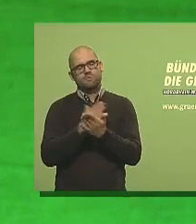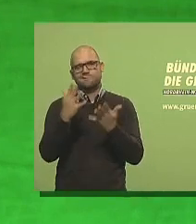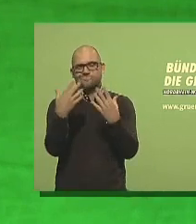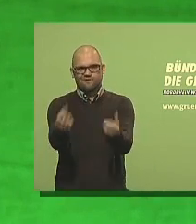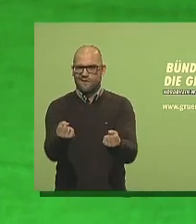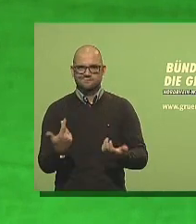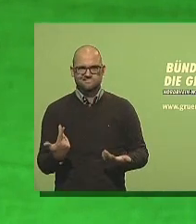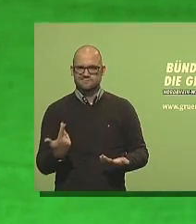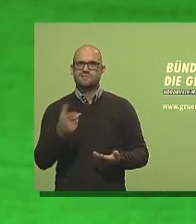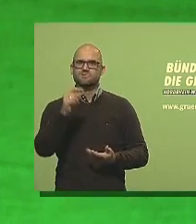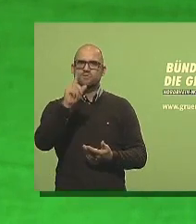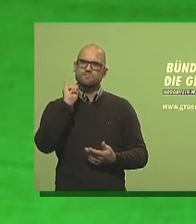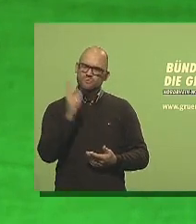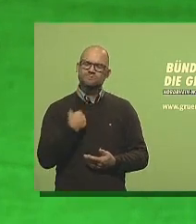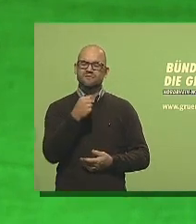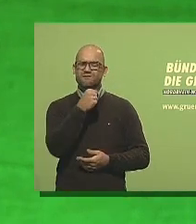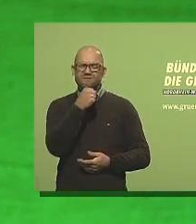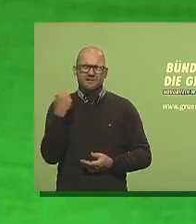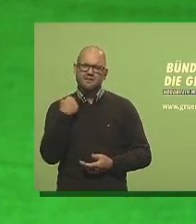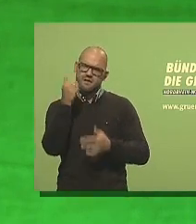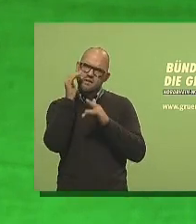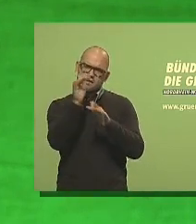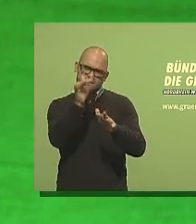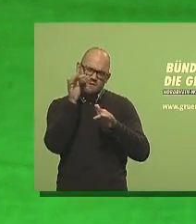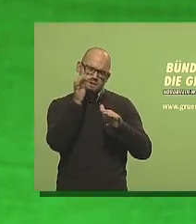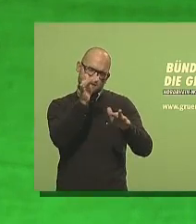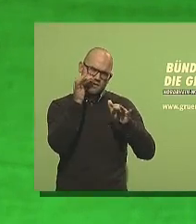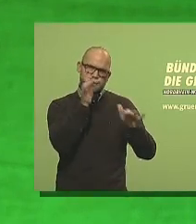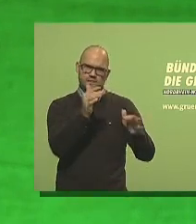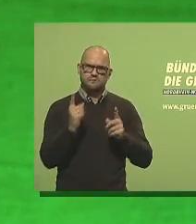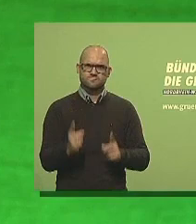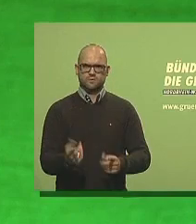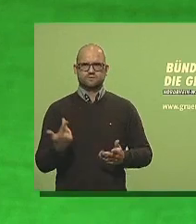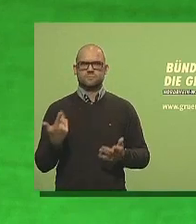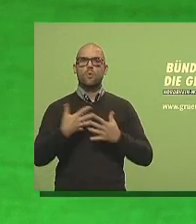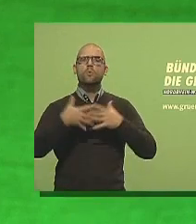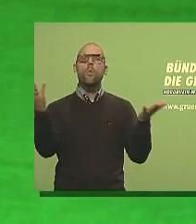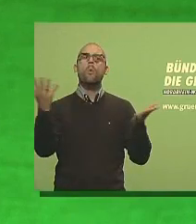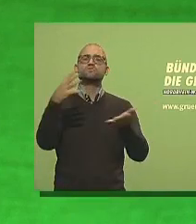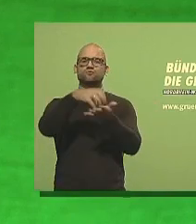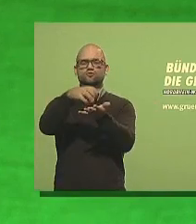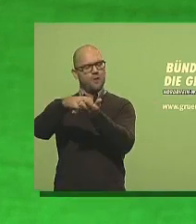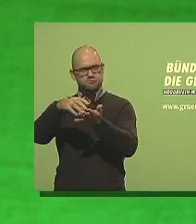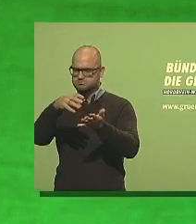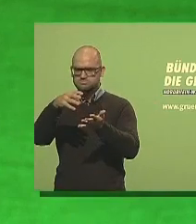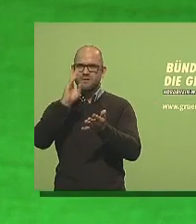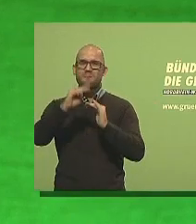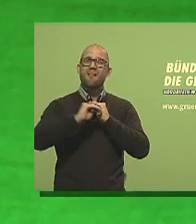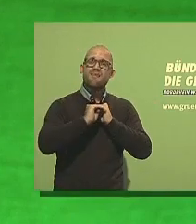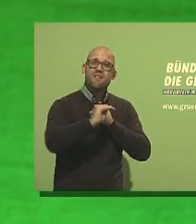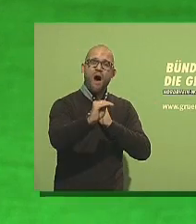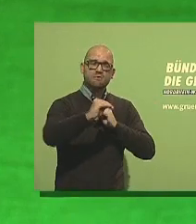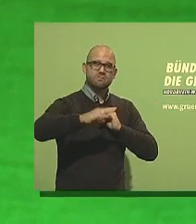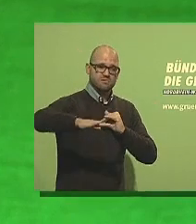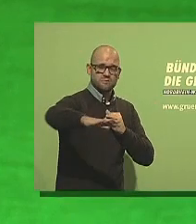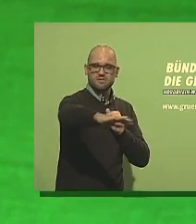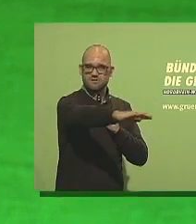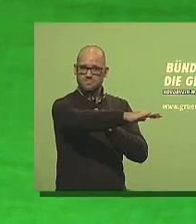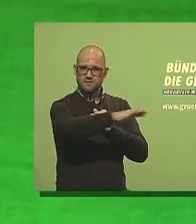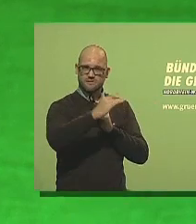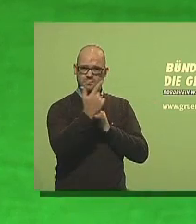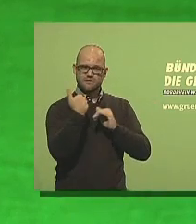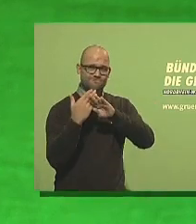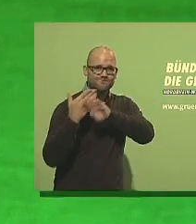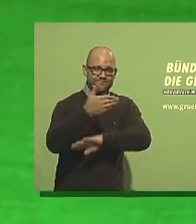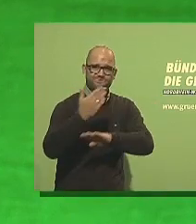Städten, in den großen Städten, das wissen wir, da sind wir zu Hause, aber längst auch auf dem Land, wo Leute darauf warten, mehr von unseren Konzepten